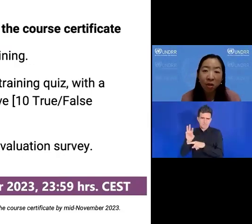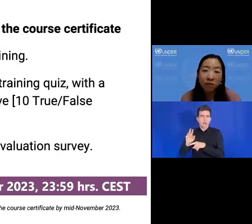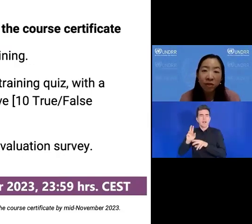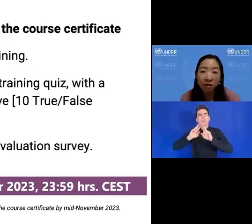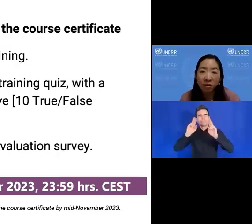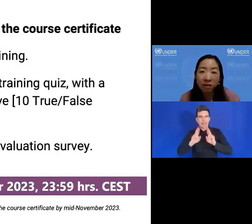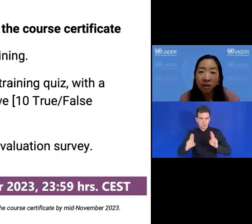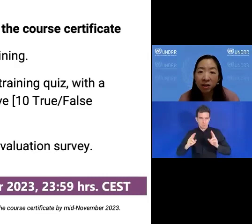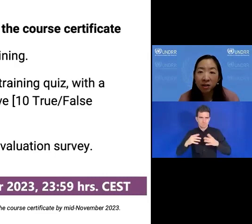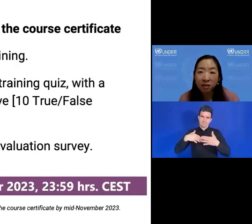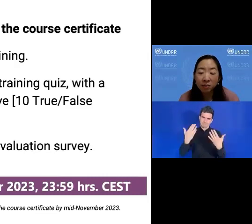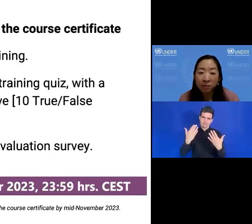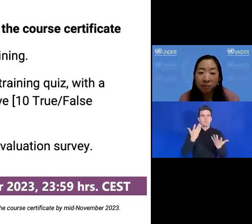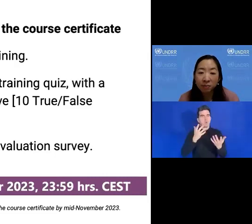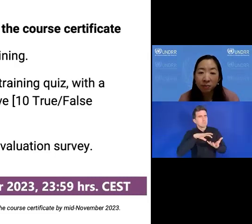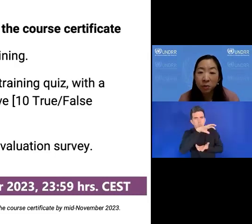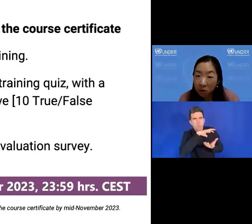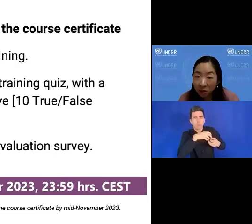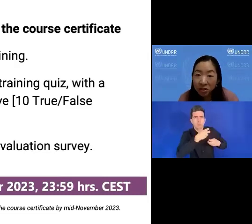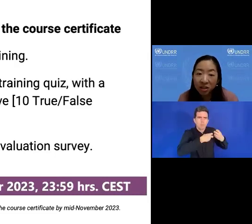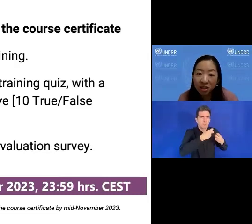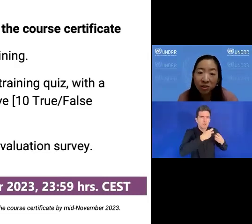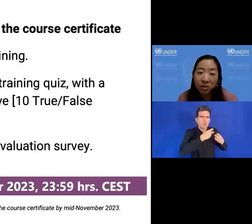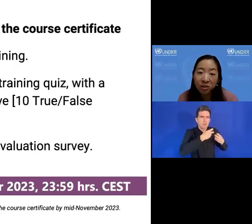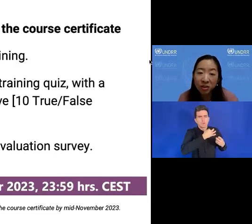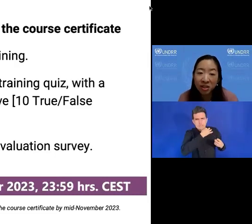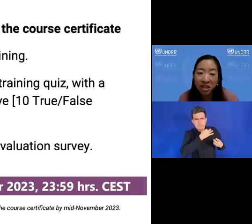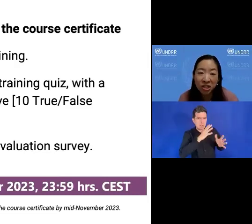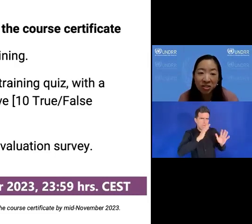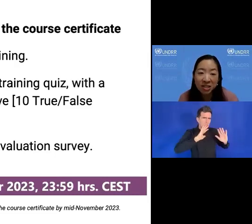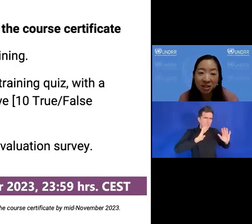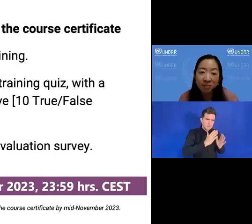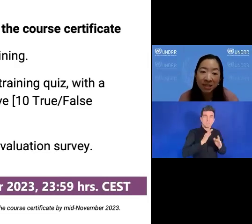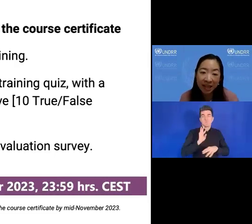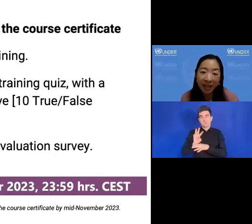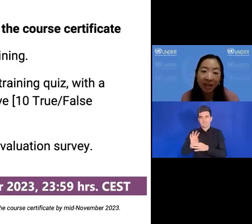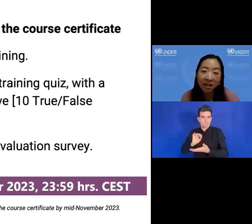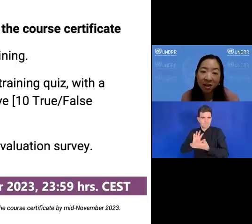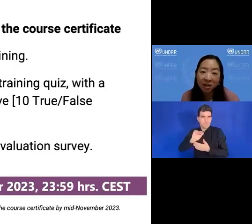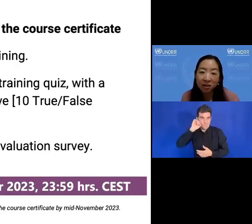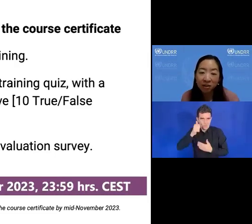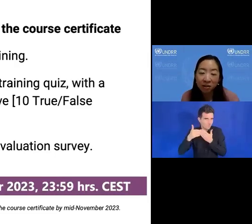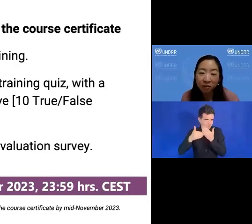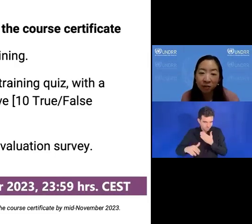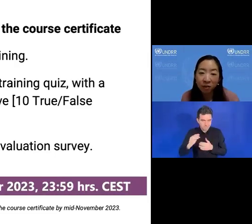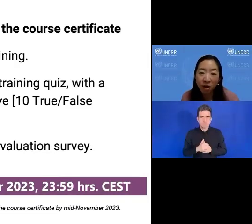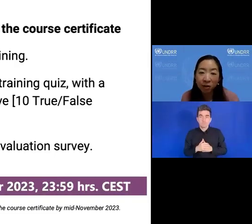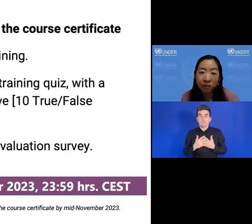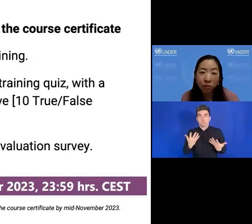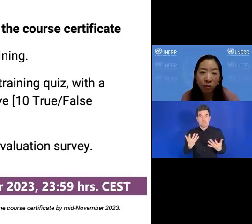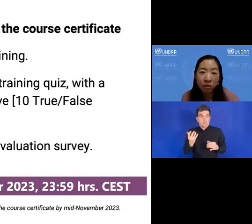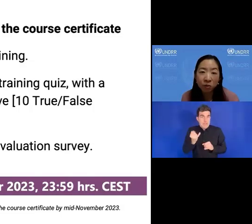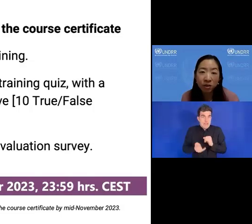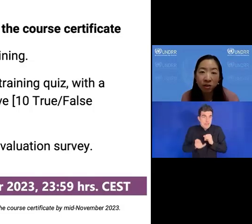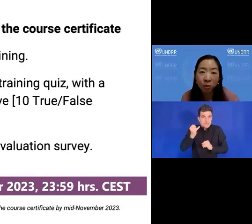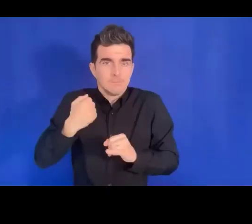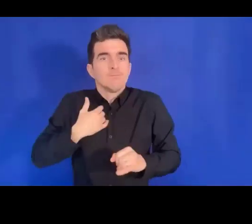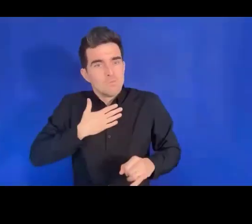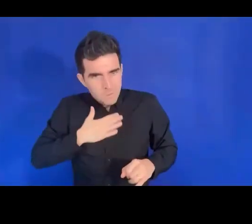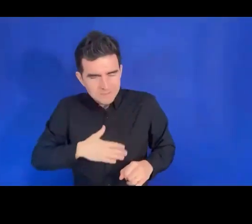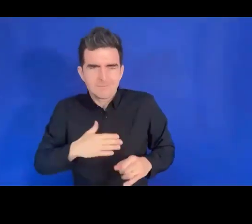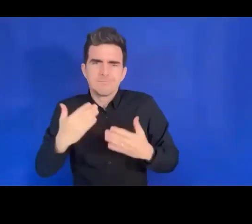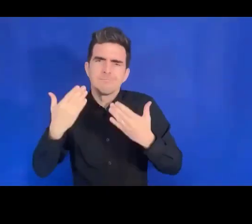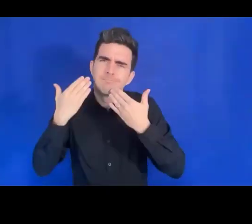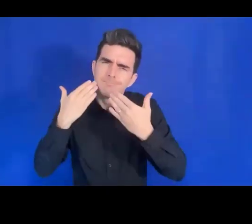J'aimerais également profiter de cette occasion pour remercier tous les orateurs qui sont